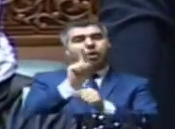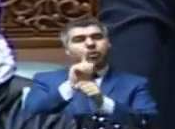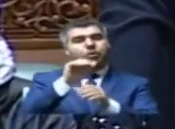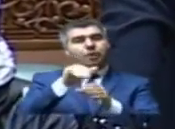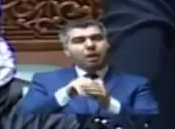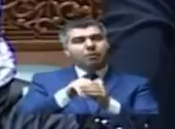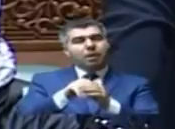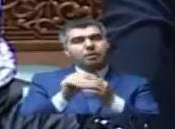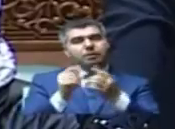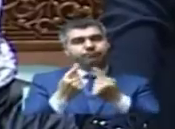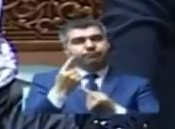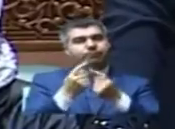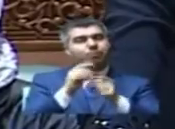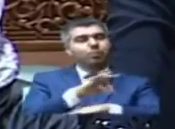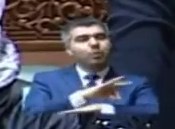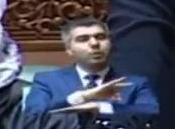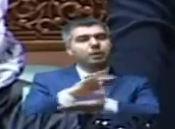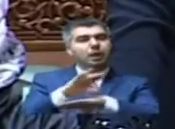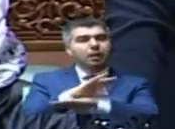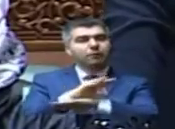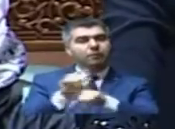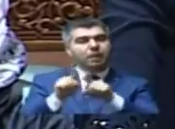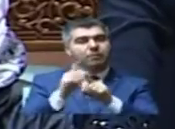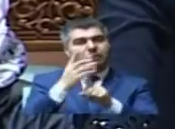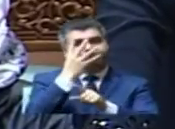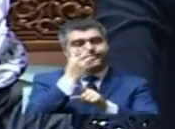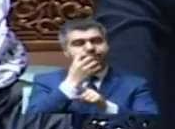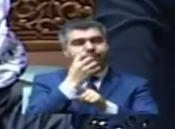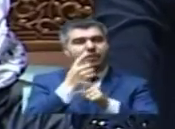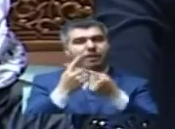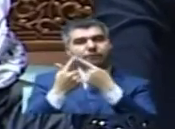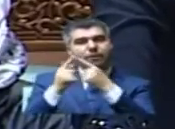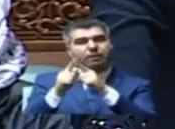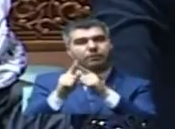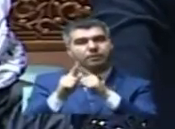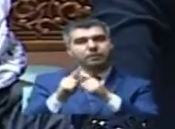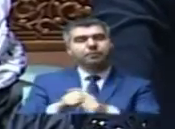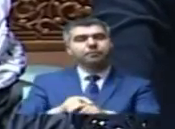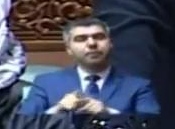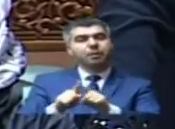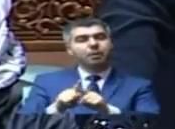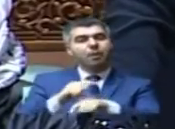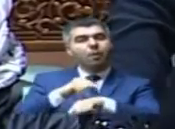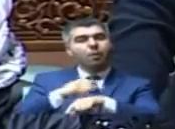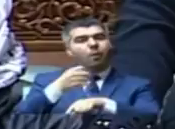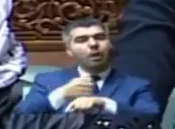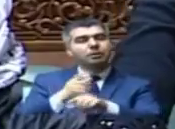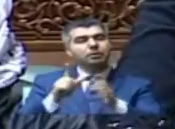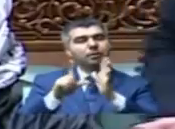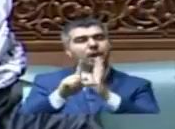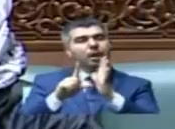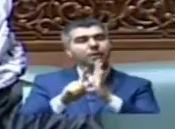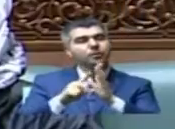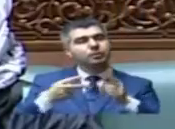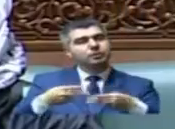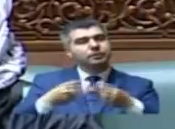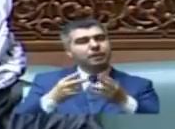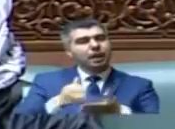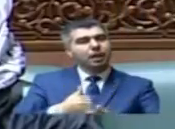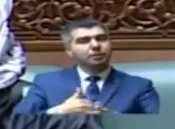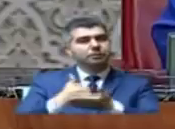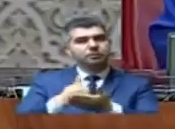الجماعات الترابية أوضاع مقلقة ومتراكمة، ألم يحل الوقت لإيجاد حلول لهذا القطاع؟